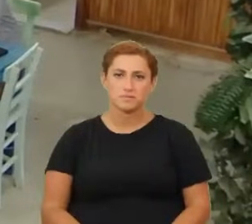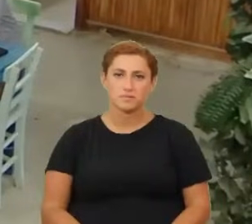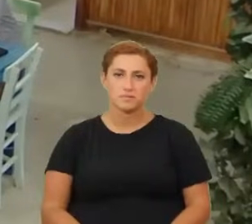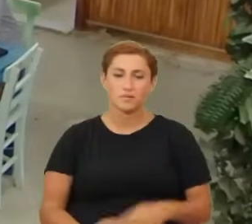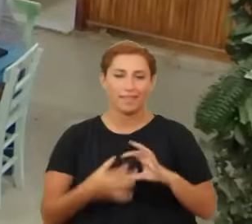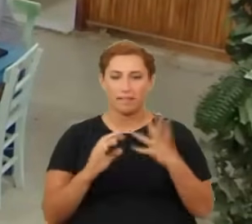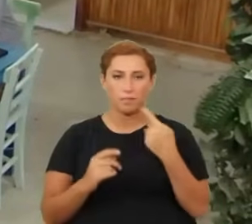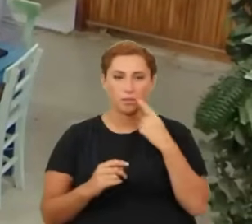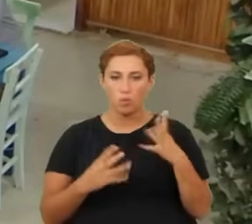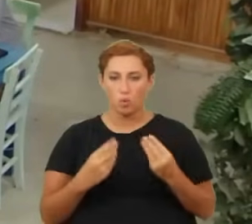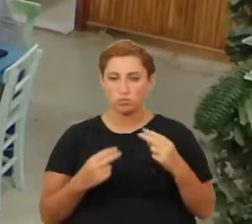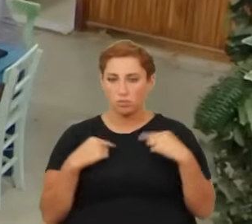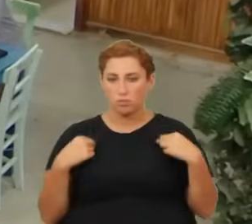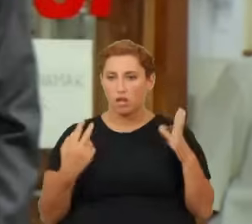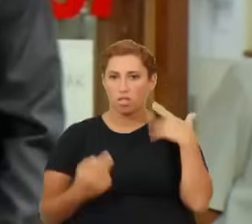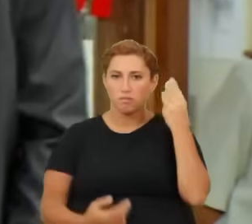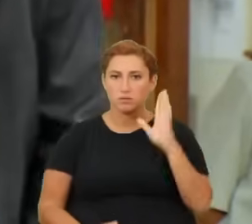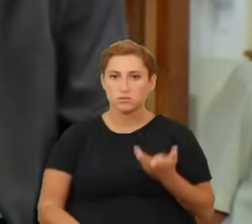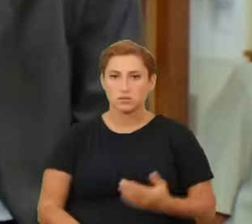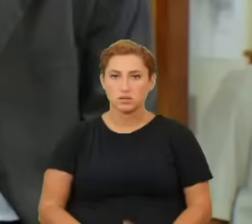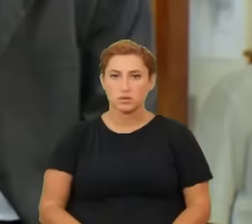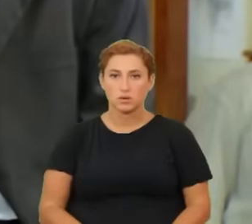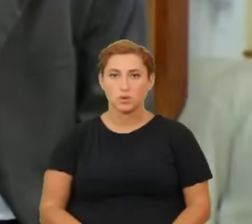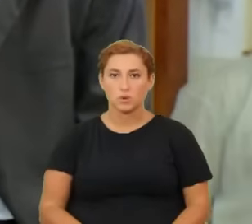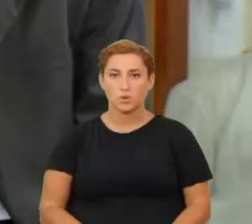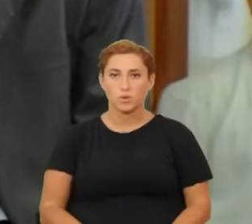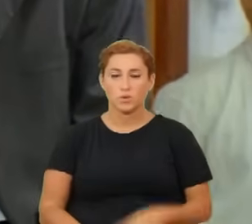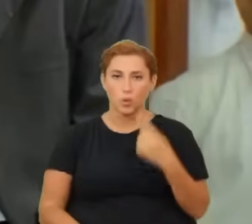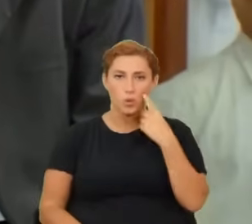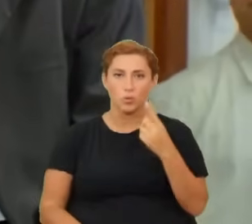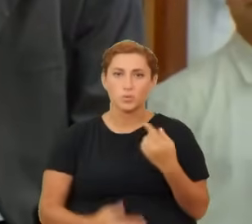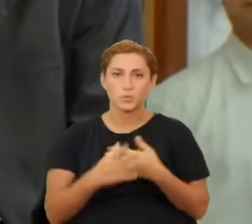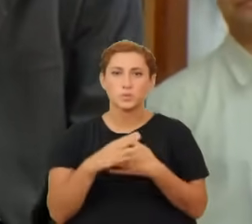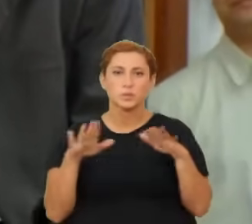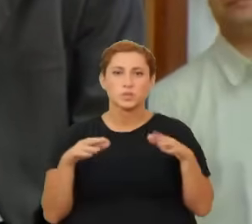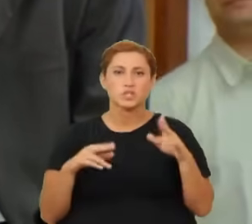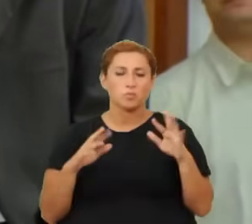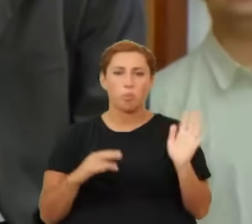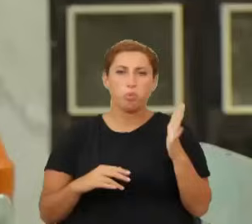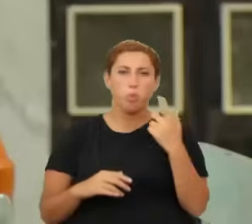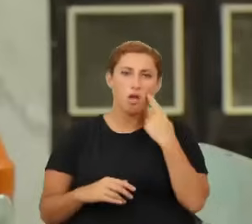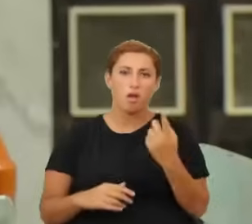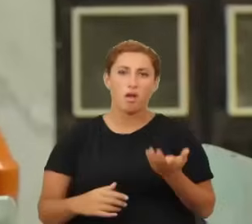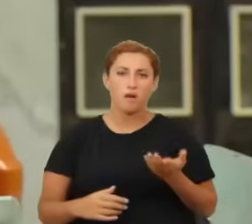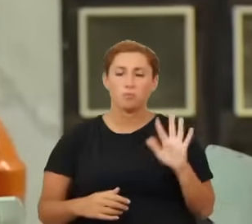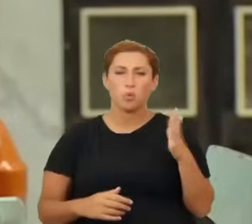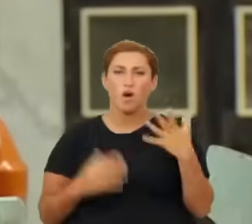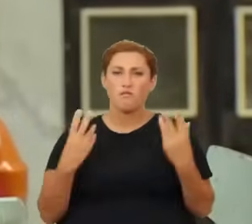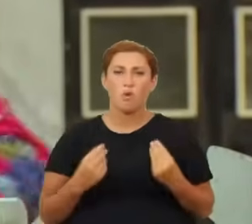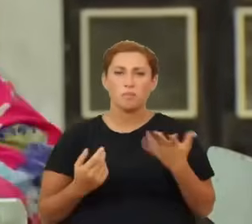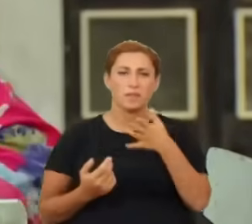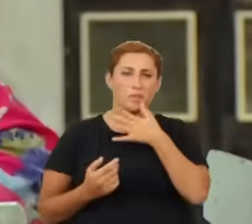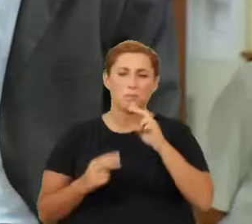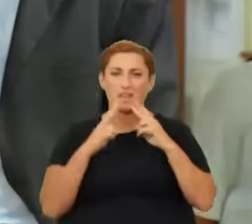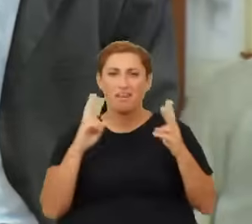Ne demek ne ayak ya? Ne var, ne var ki anlamadım. Ne bileyim oğlum yani. Bir tuhaf ya yani. Bir tuhaf geldi bana ne